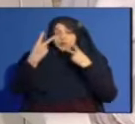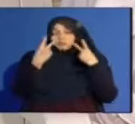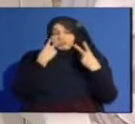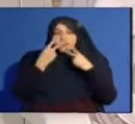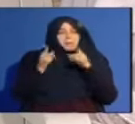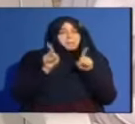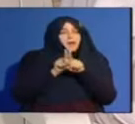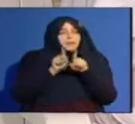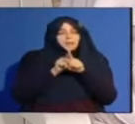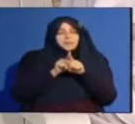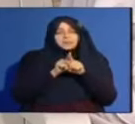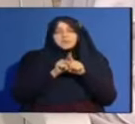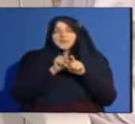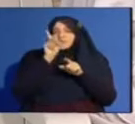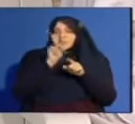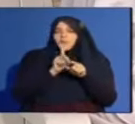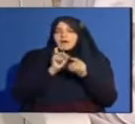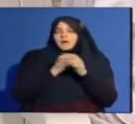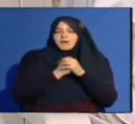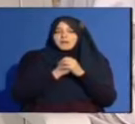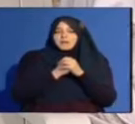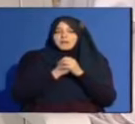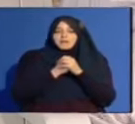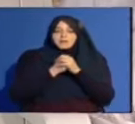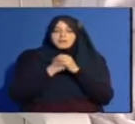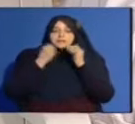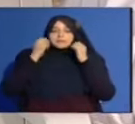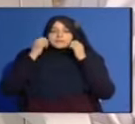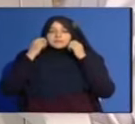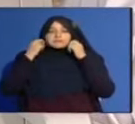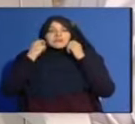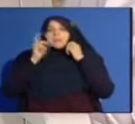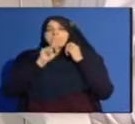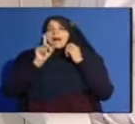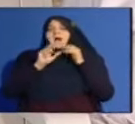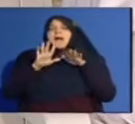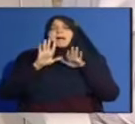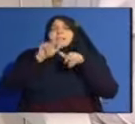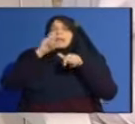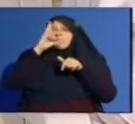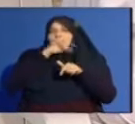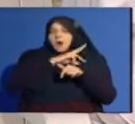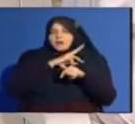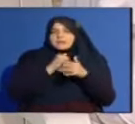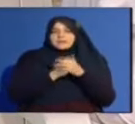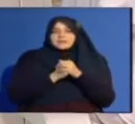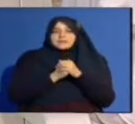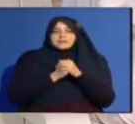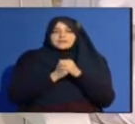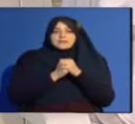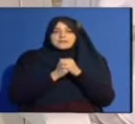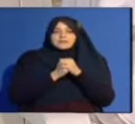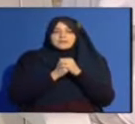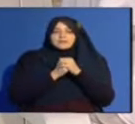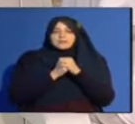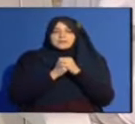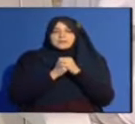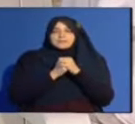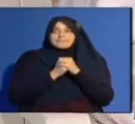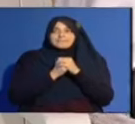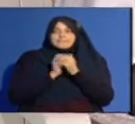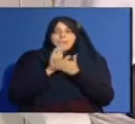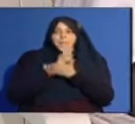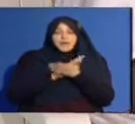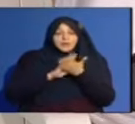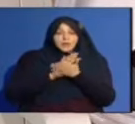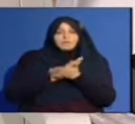هذا أمر مشروع، ما يخليش حتى بعد الوفاة، وأمر الوفاة لا ندري من يموت أولا. دكتور